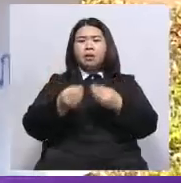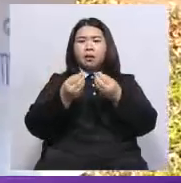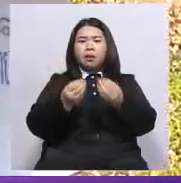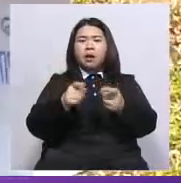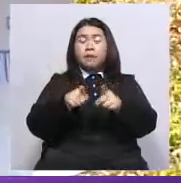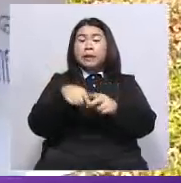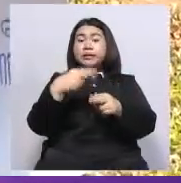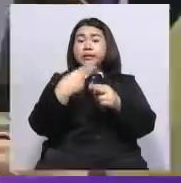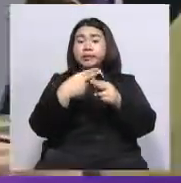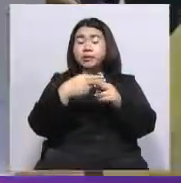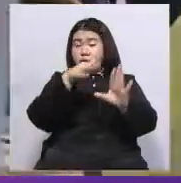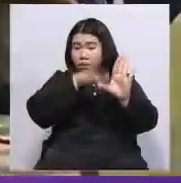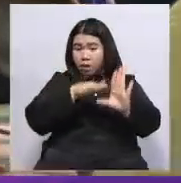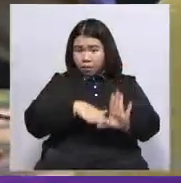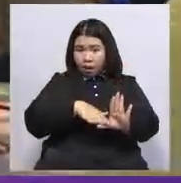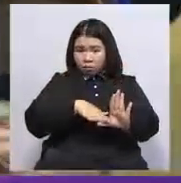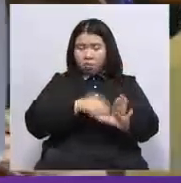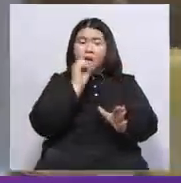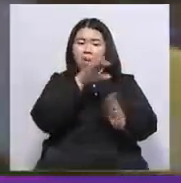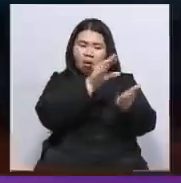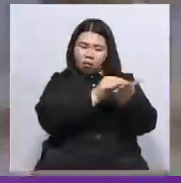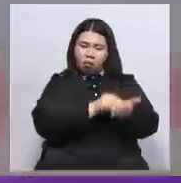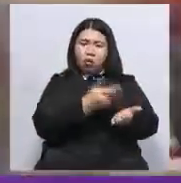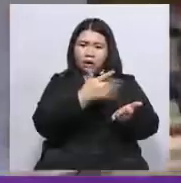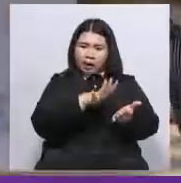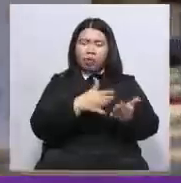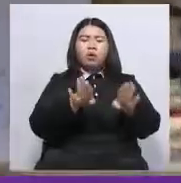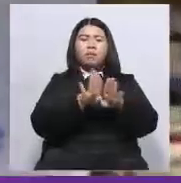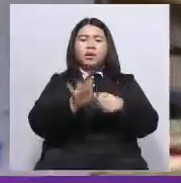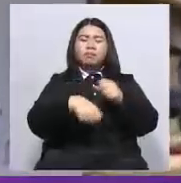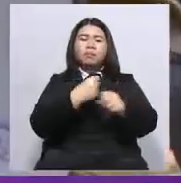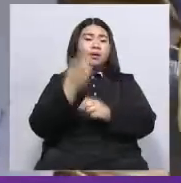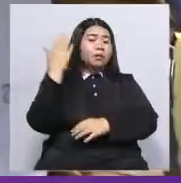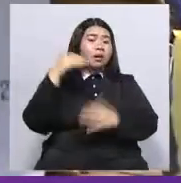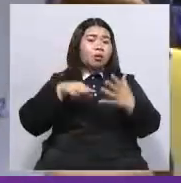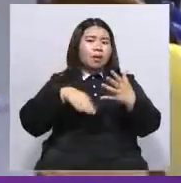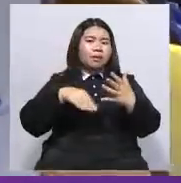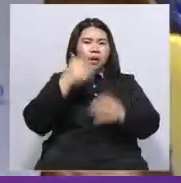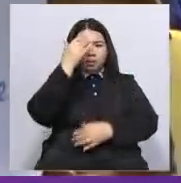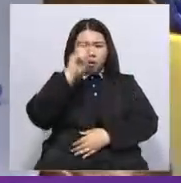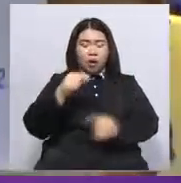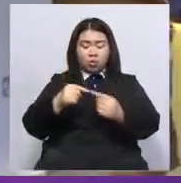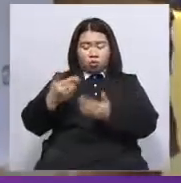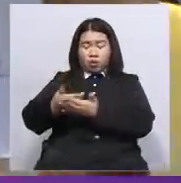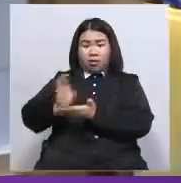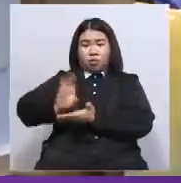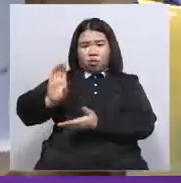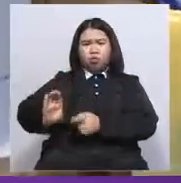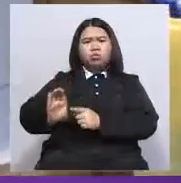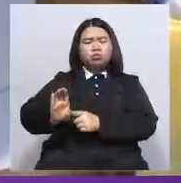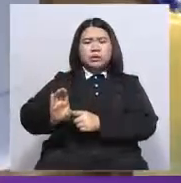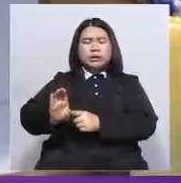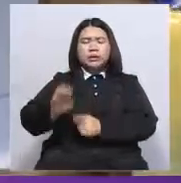การขึ้นทะเบียนแล้วก็ได้มีการปิดไปเมื่อประมาณปลายปีที่แล้วเนื่องจากว่าทางด้านกองทุนน่ะให้เหตุผลว่